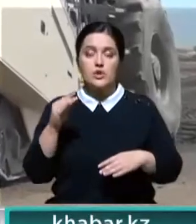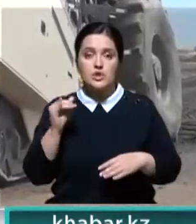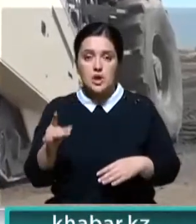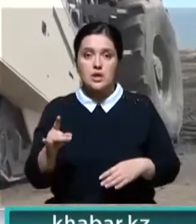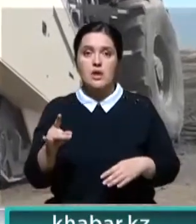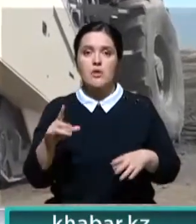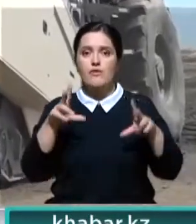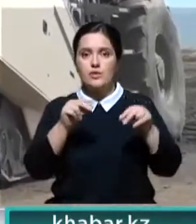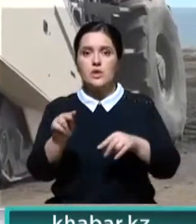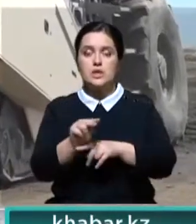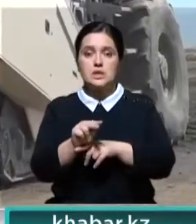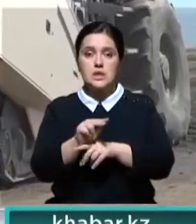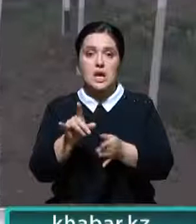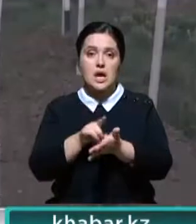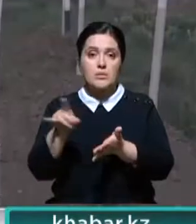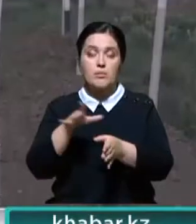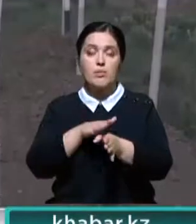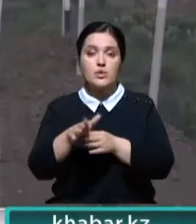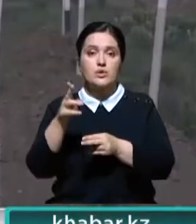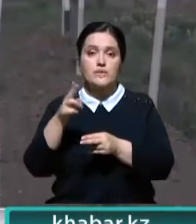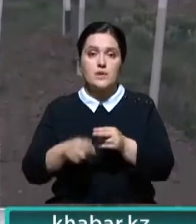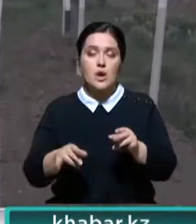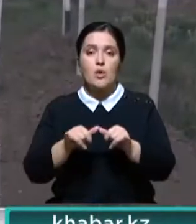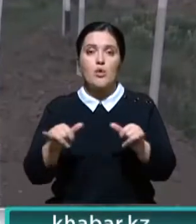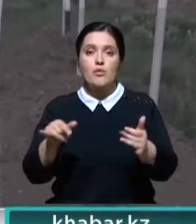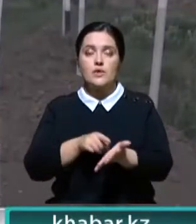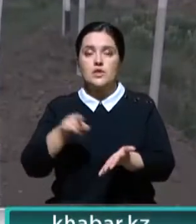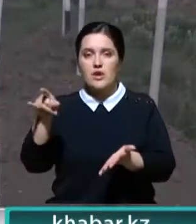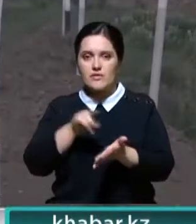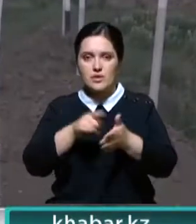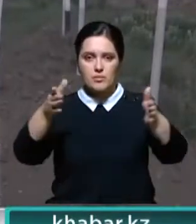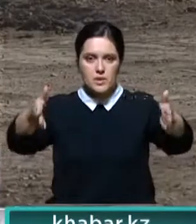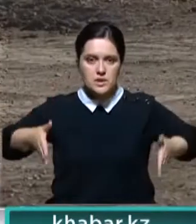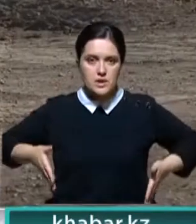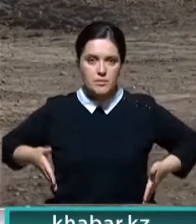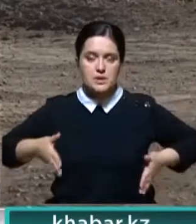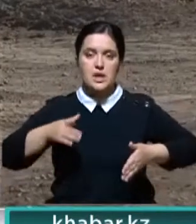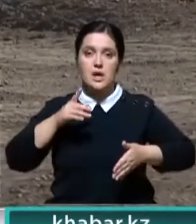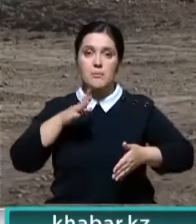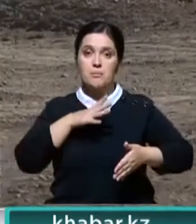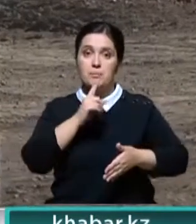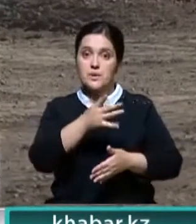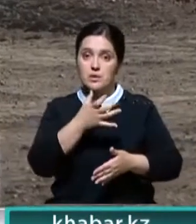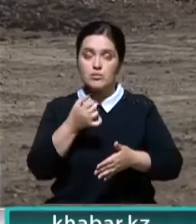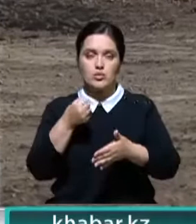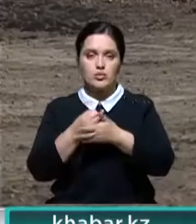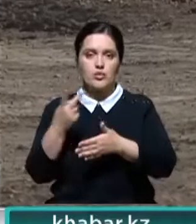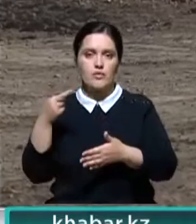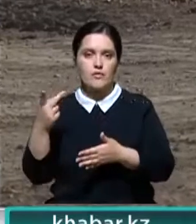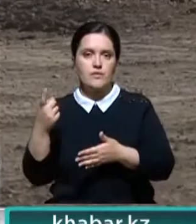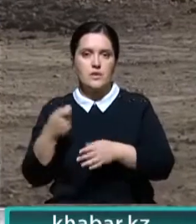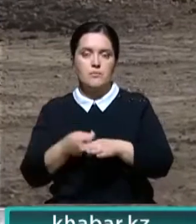урджар ского района уверяют что реконструкция аэропорта полностью завершилась увеличена взлетно-посадочная полоса с полутора тысяч до